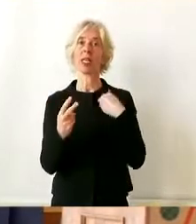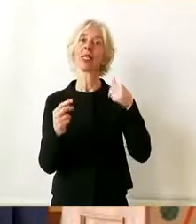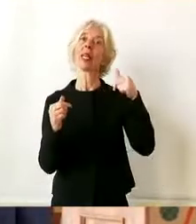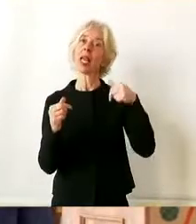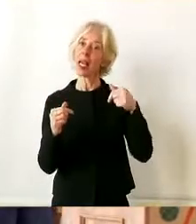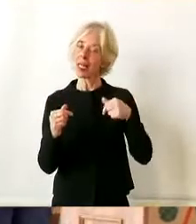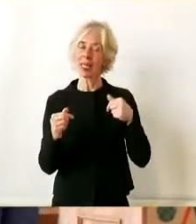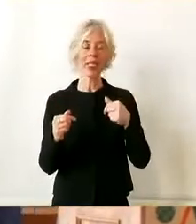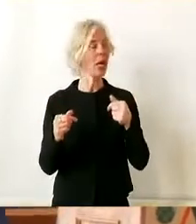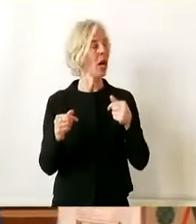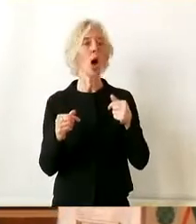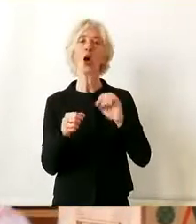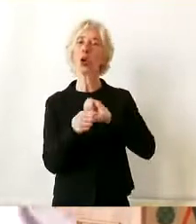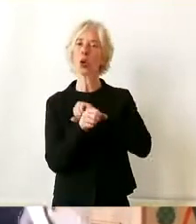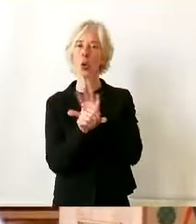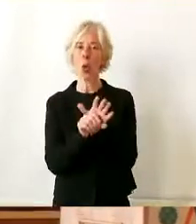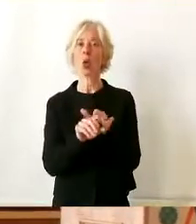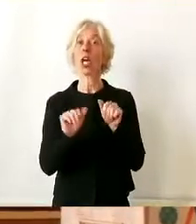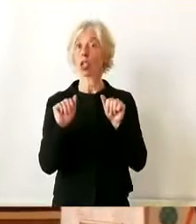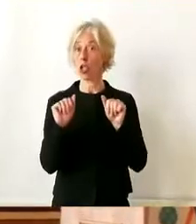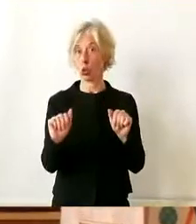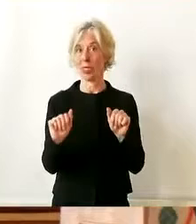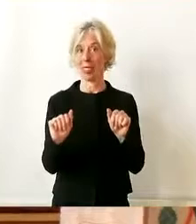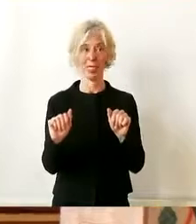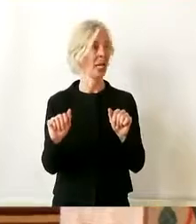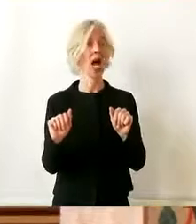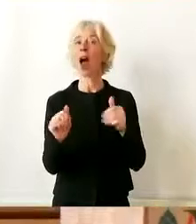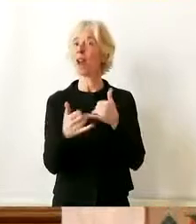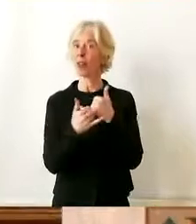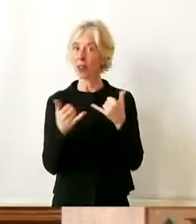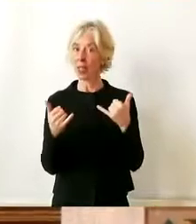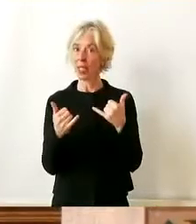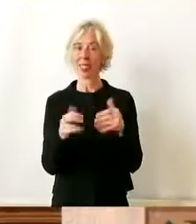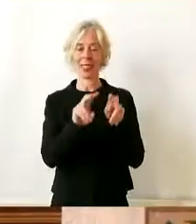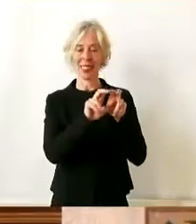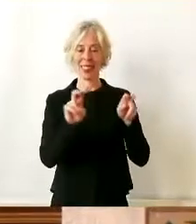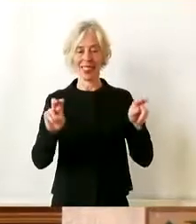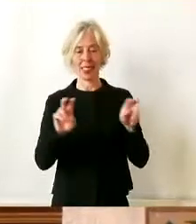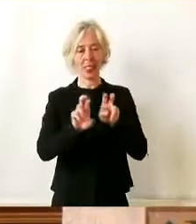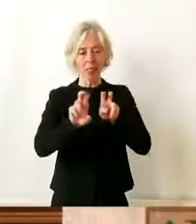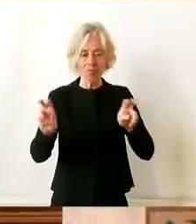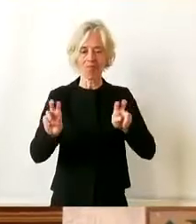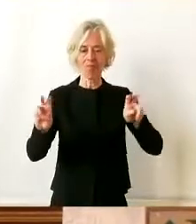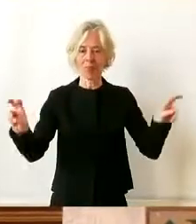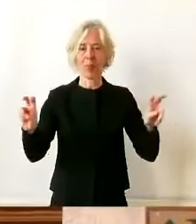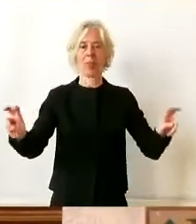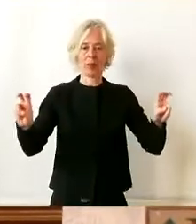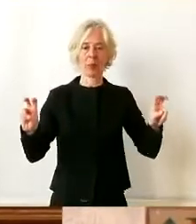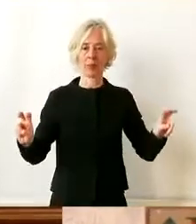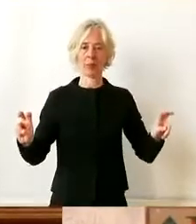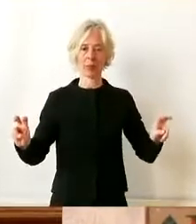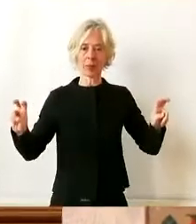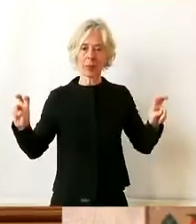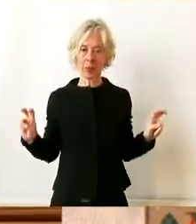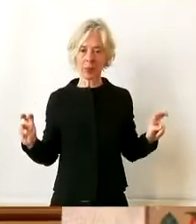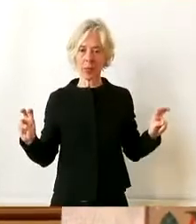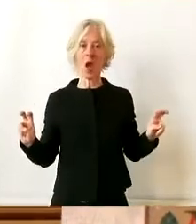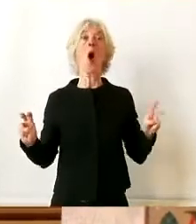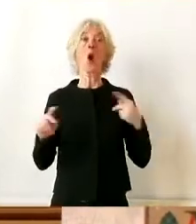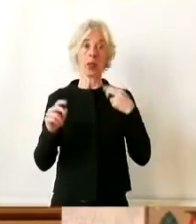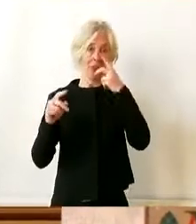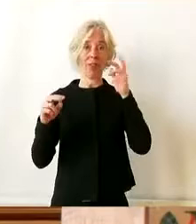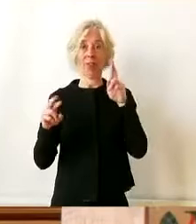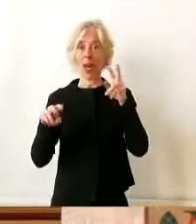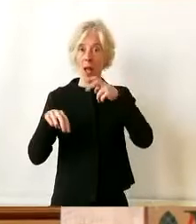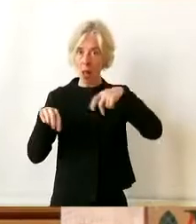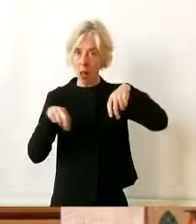unbedenkliche Veranstaltung, indem wir die Sitzreihen auseinander platziert haben. Wir empfehlen, eine Maske zu tragen, außer am Sitzplatz